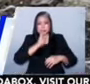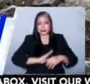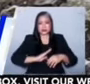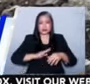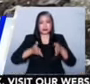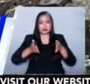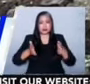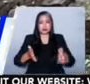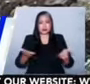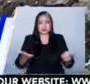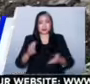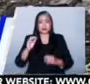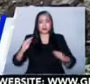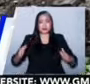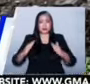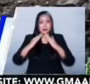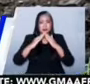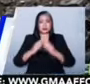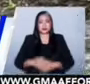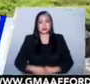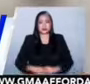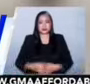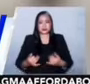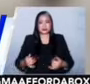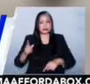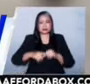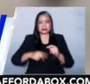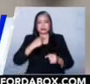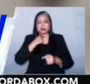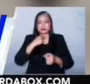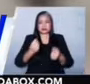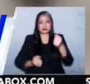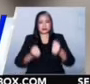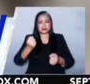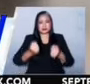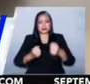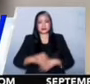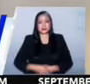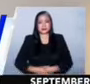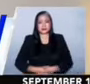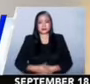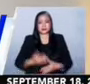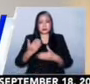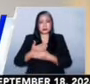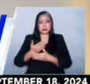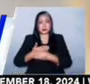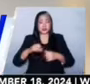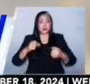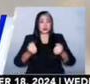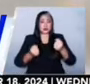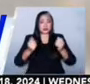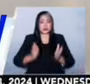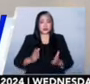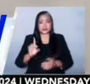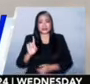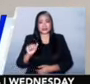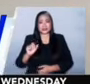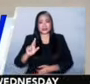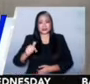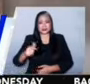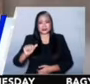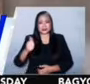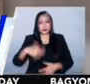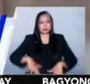Albay. Pansamantalang hindi yan madaanan ng mga motorista. Naperwisyo rin ng mga motorista sa bayan ng Daraga dahil sa pagbaha sa bahagi ng